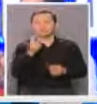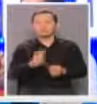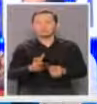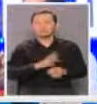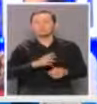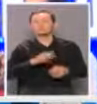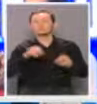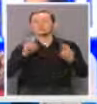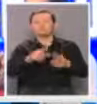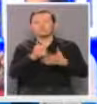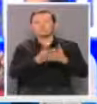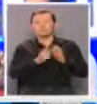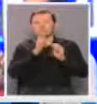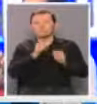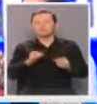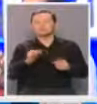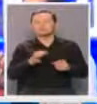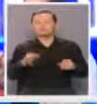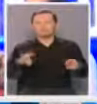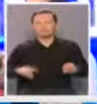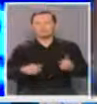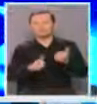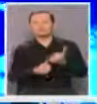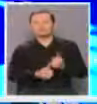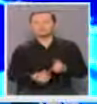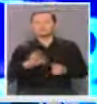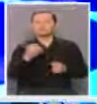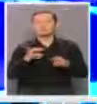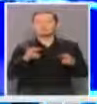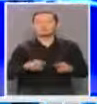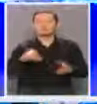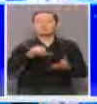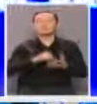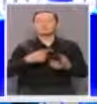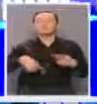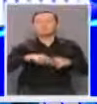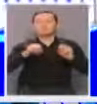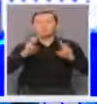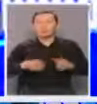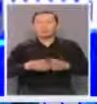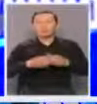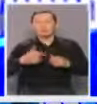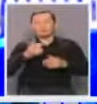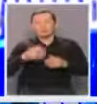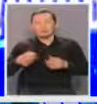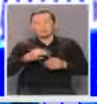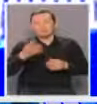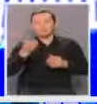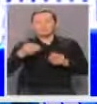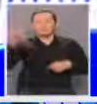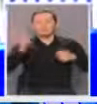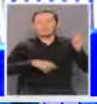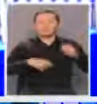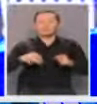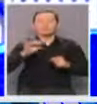получили благодарственные письма от областного маслихата. Между тем, перед гостями вечера выступили творческие коллективы как Атырауской области, так и приезжие